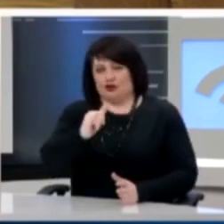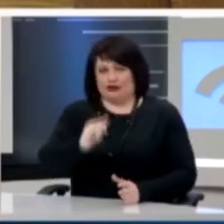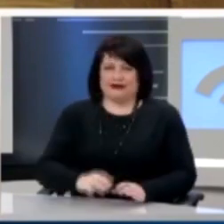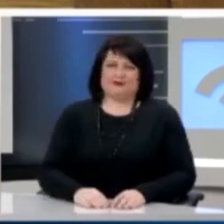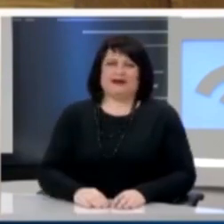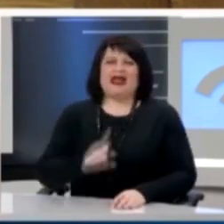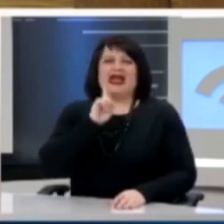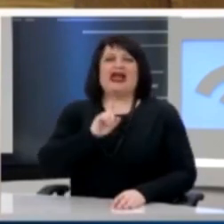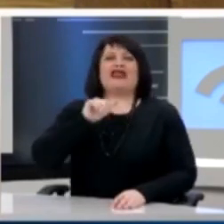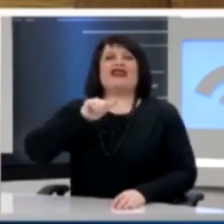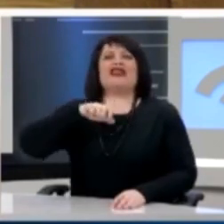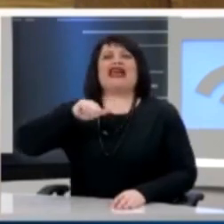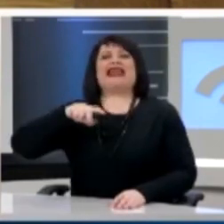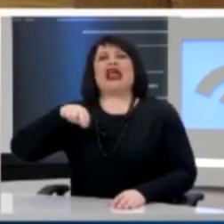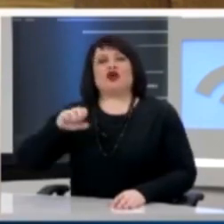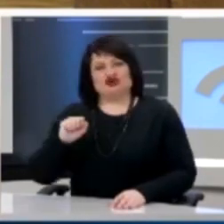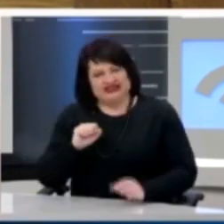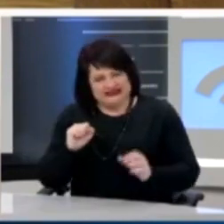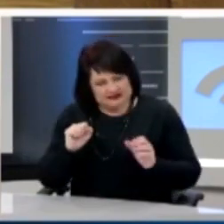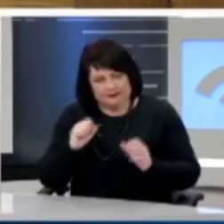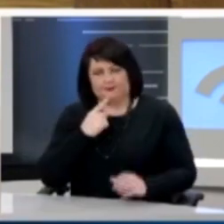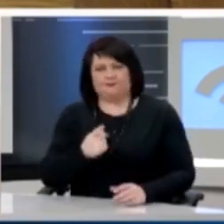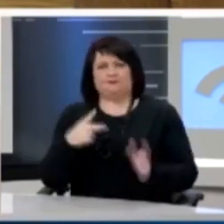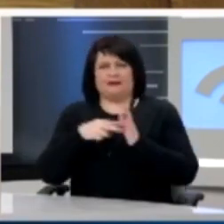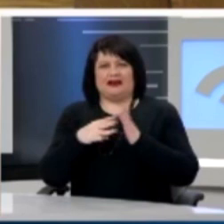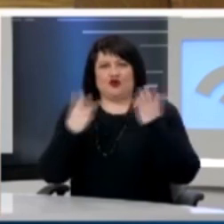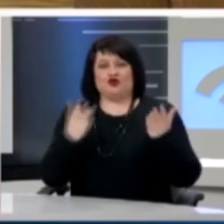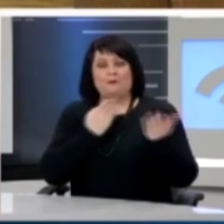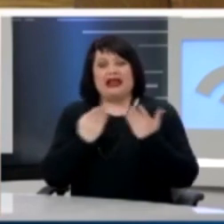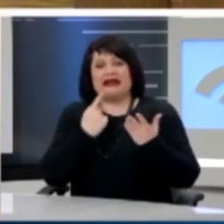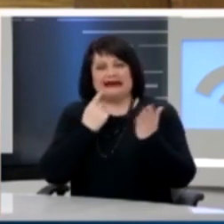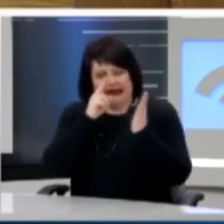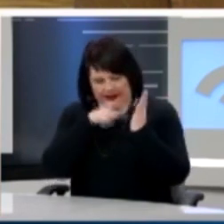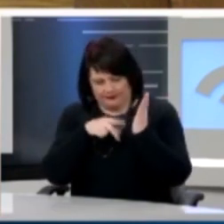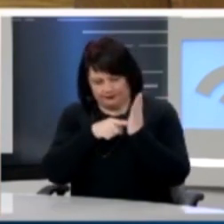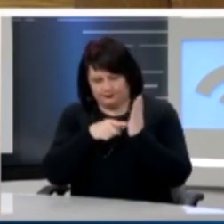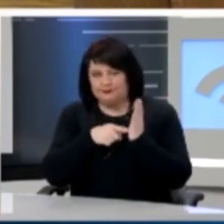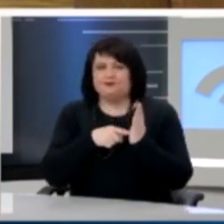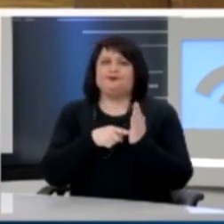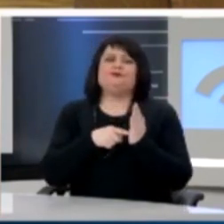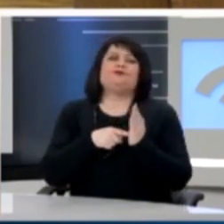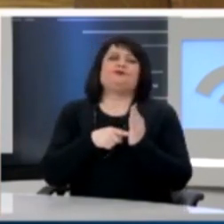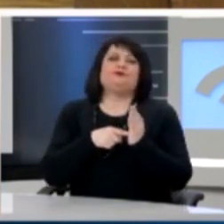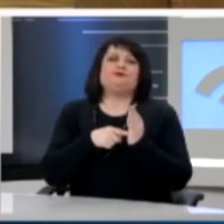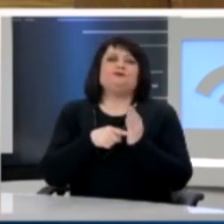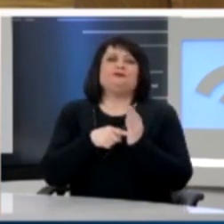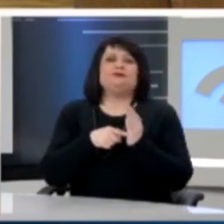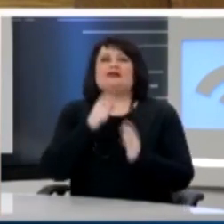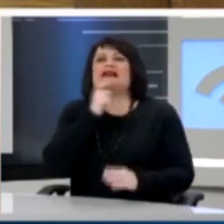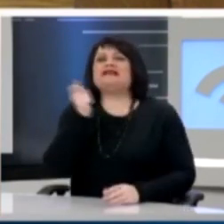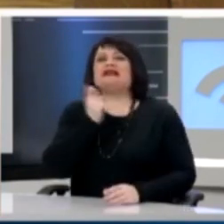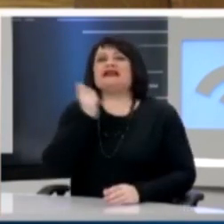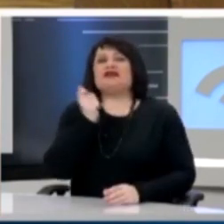της Διανέωσης, το 2018, αναφέρεται «Η δεξαμενή